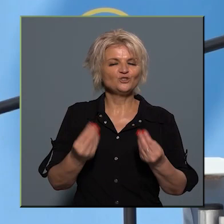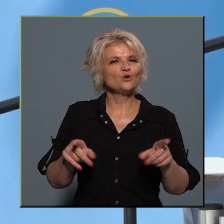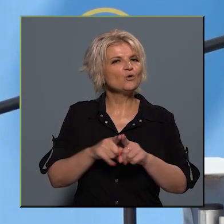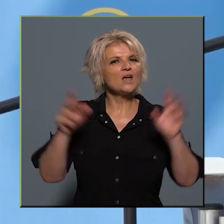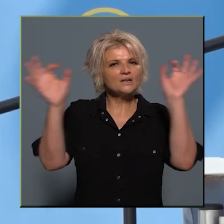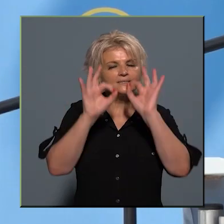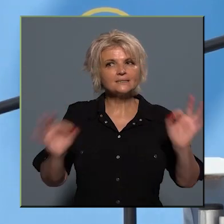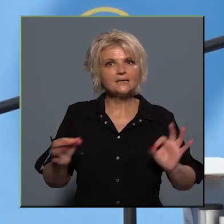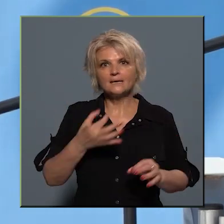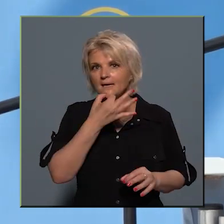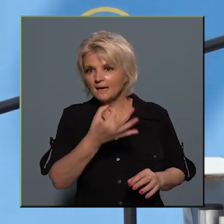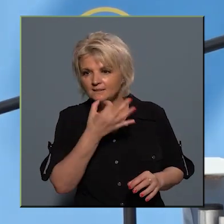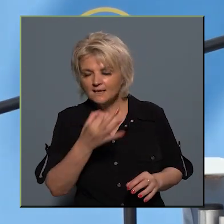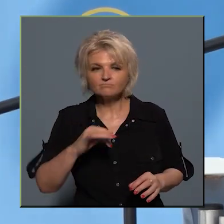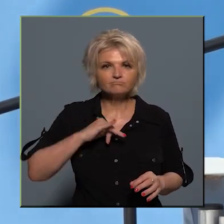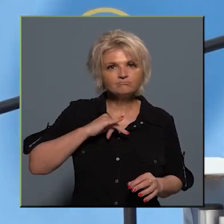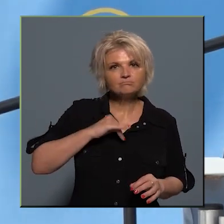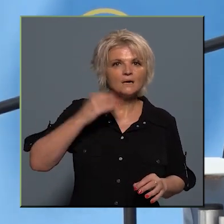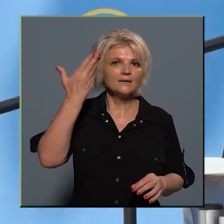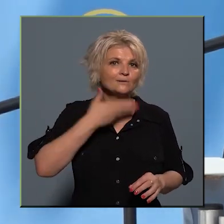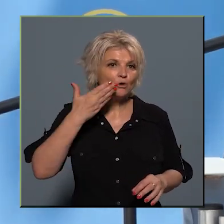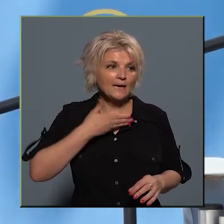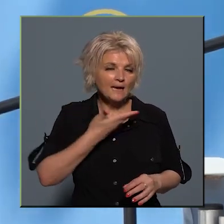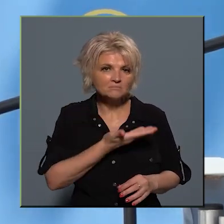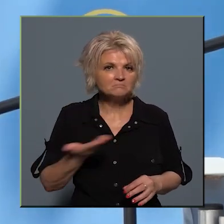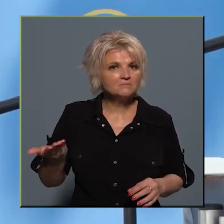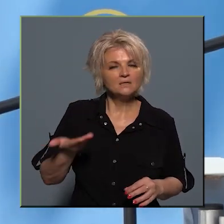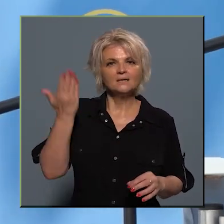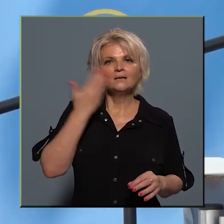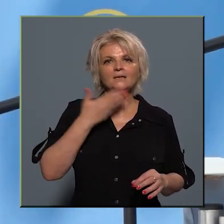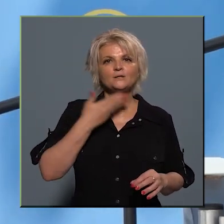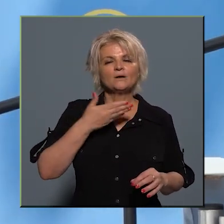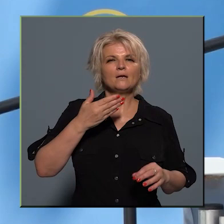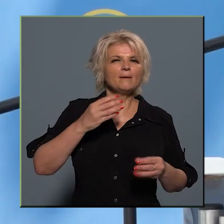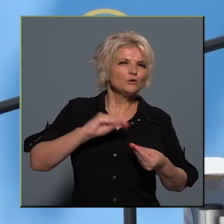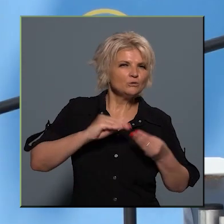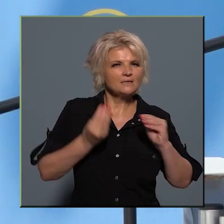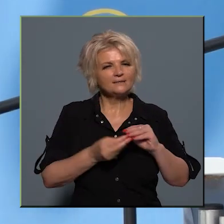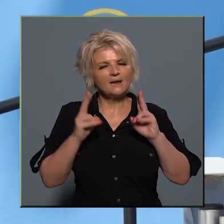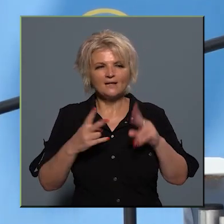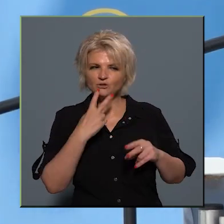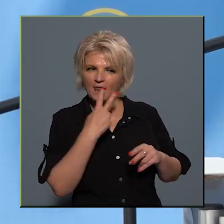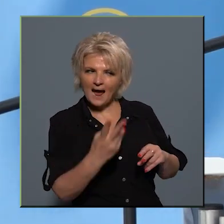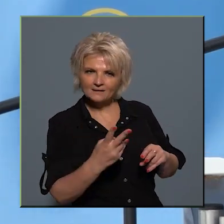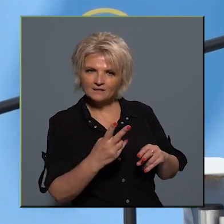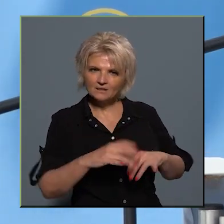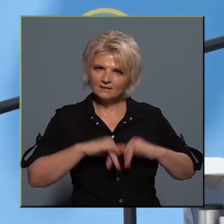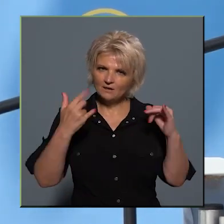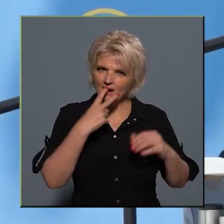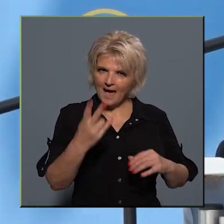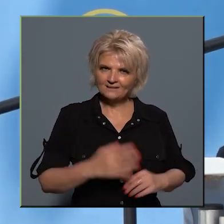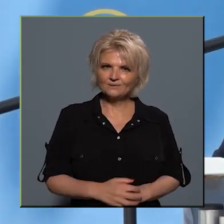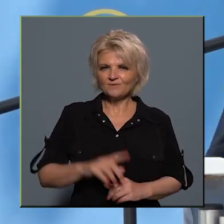cég érdeklődik a hidrogén iránt, amely a hidrogénben üzleti lehetőséget és perspektívát lát. Ugye